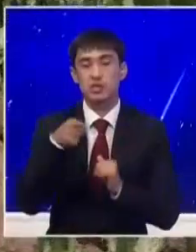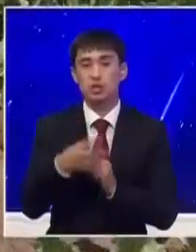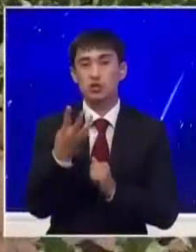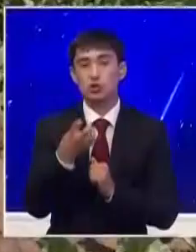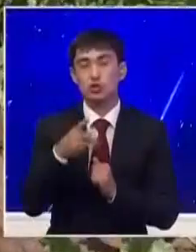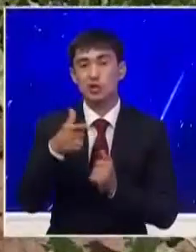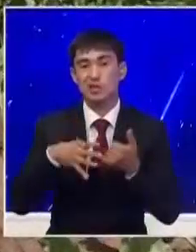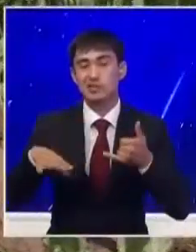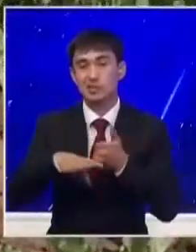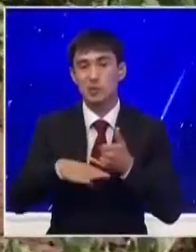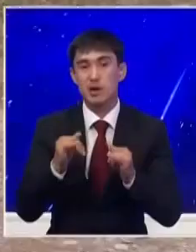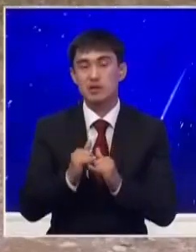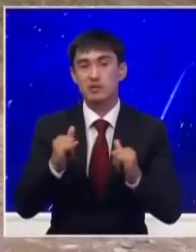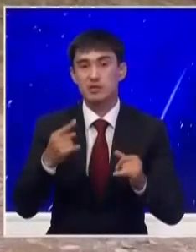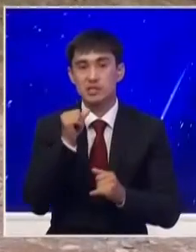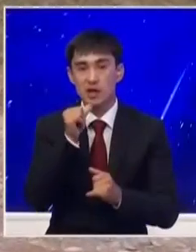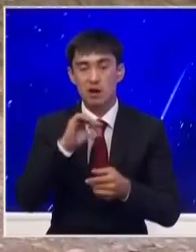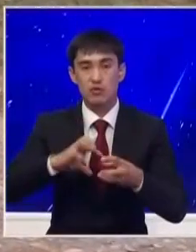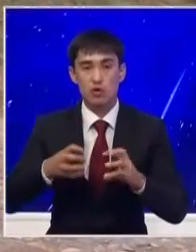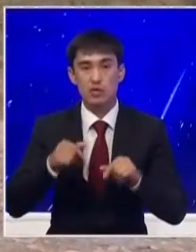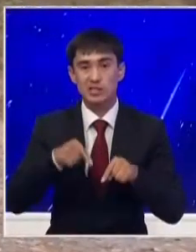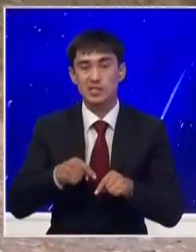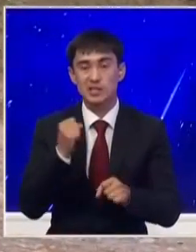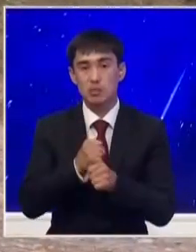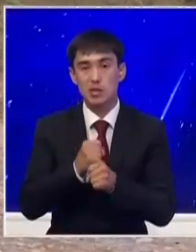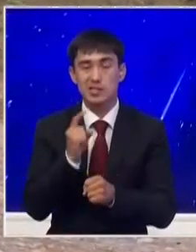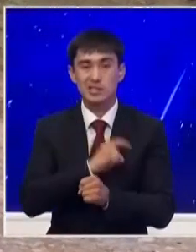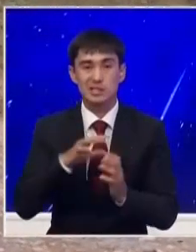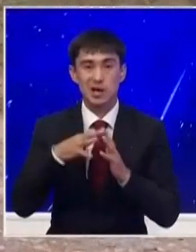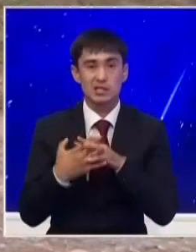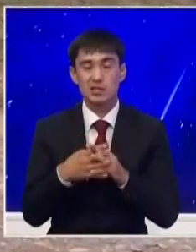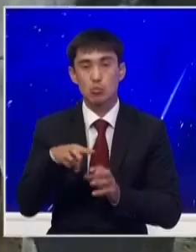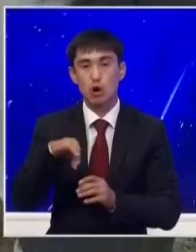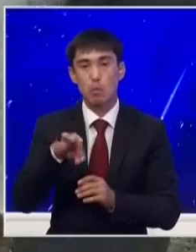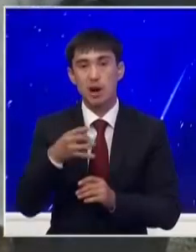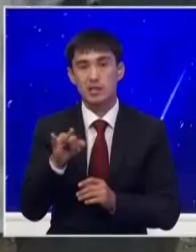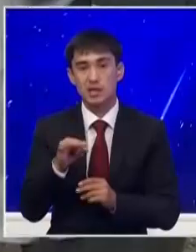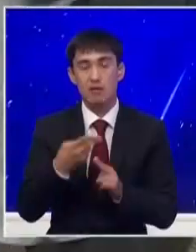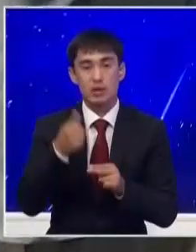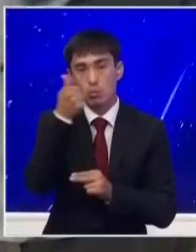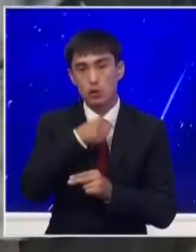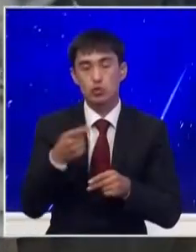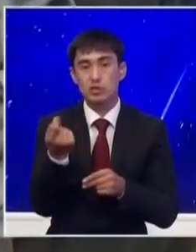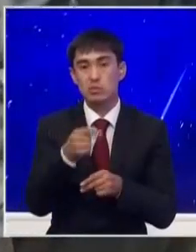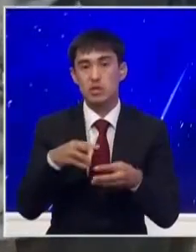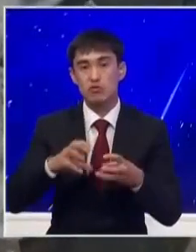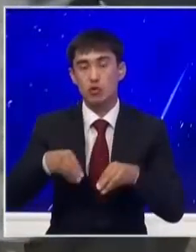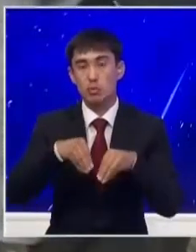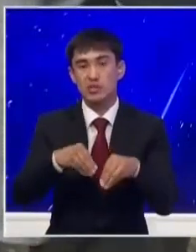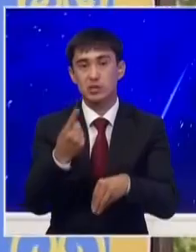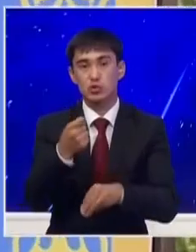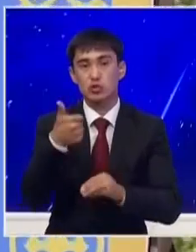1300 гектаров земли. Разведением сахарной свеклы здесь занимается крестьянское хозяйство Мухаммади. А в этом году семена свеклы посеяны